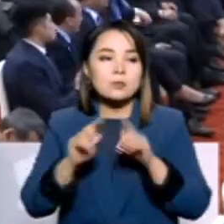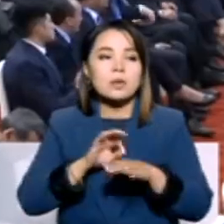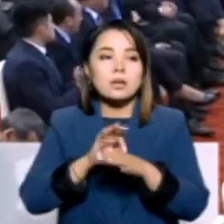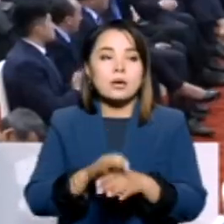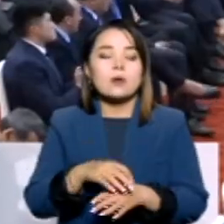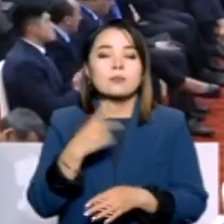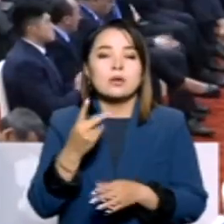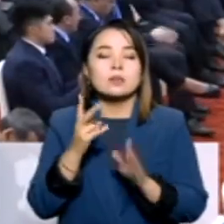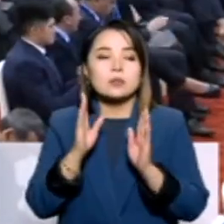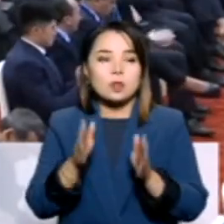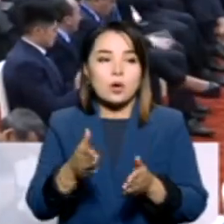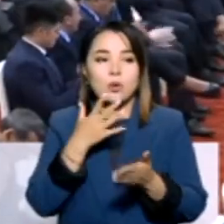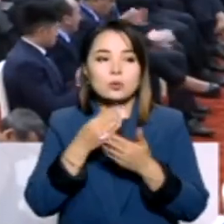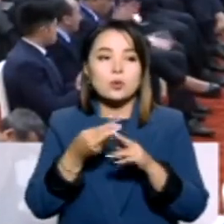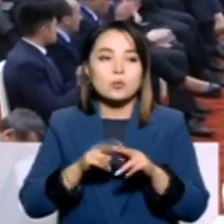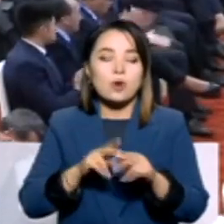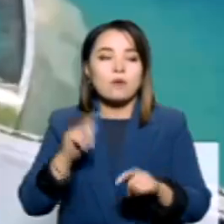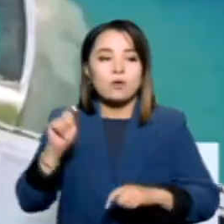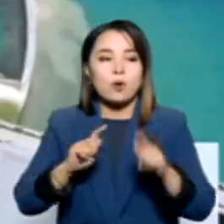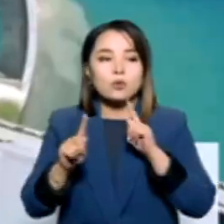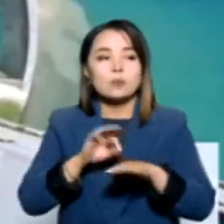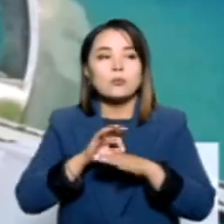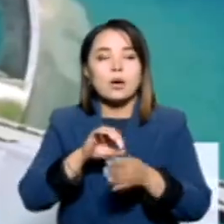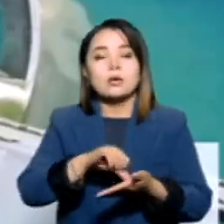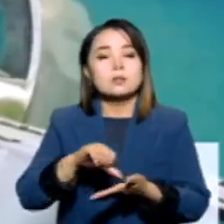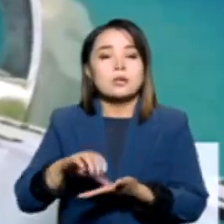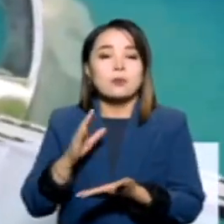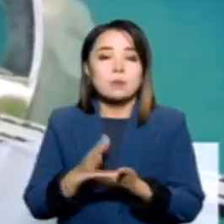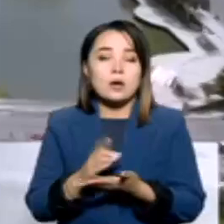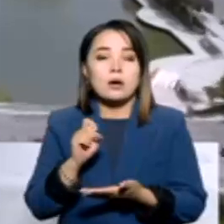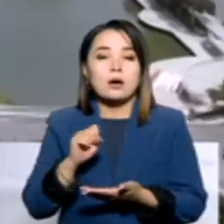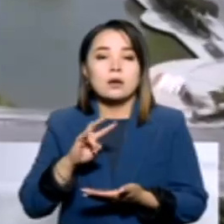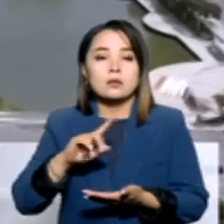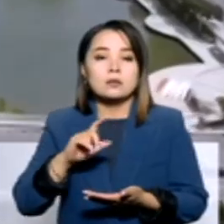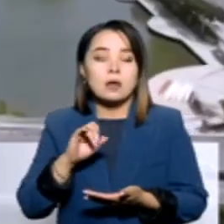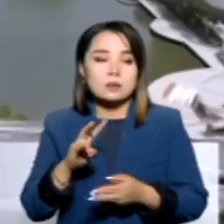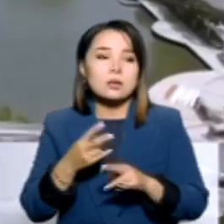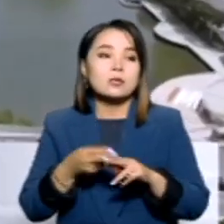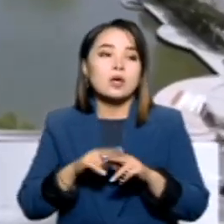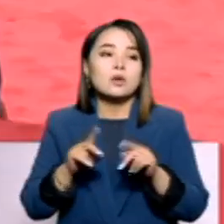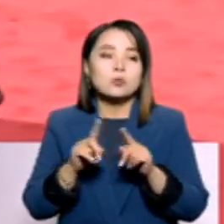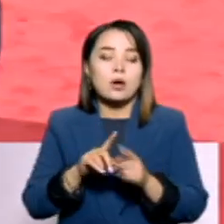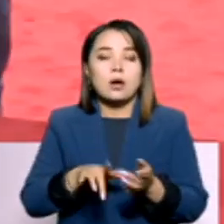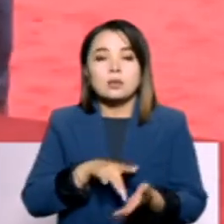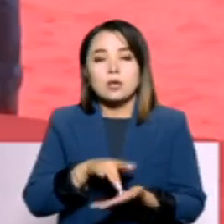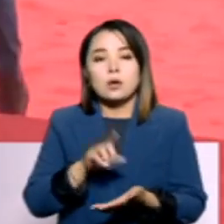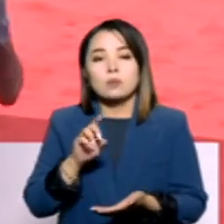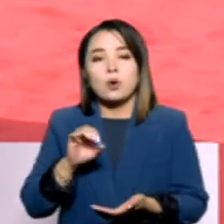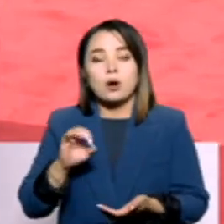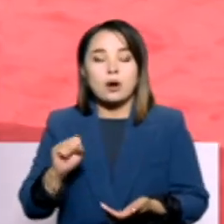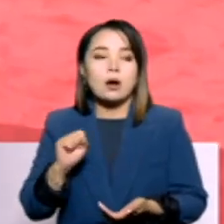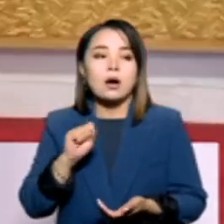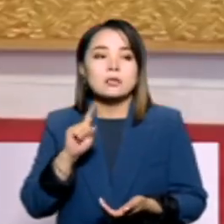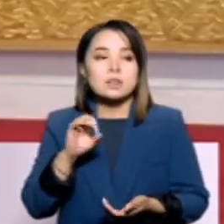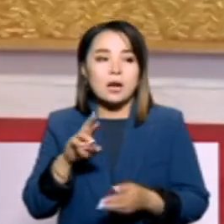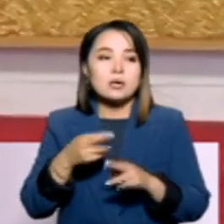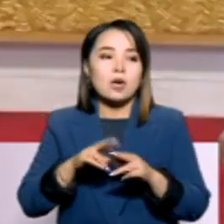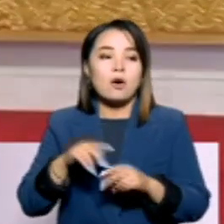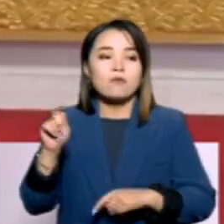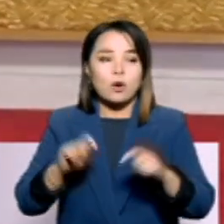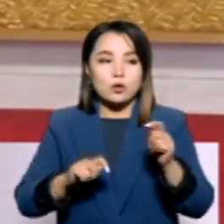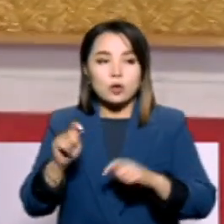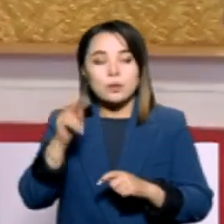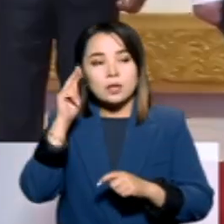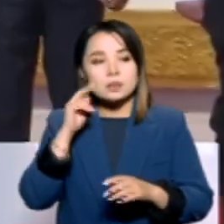бір белдеу бір жол форумына қатысуға барғанын айтқан еді. Биыл да Хайнян провинциясында өткен БОА Азия форумына барды. Тіпті